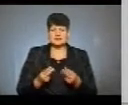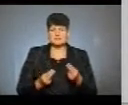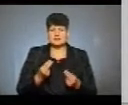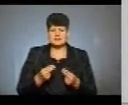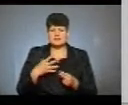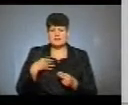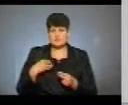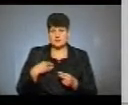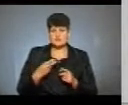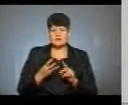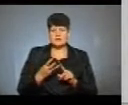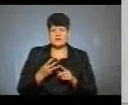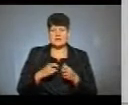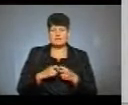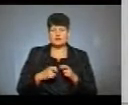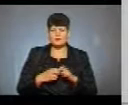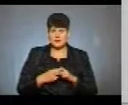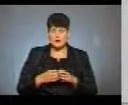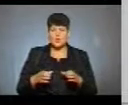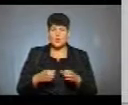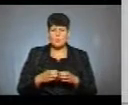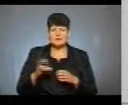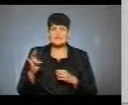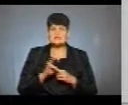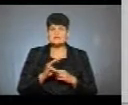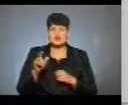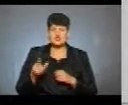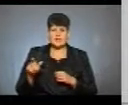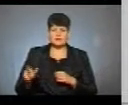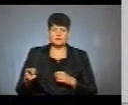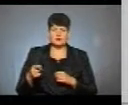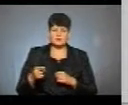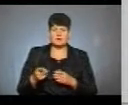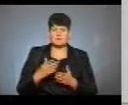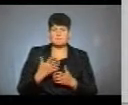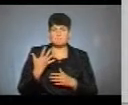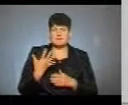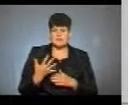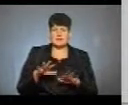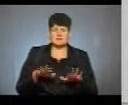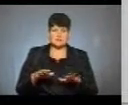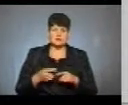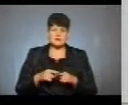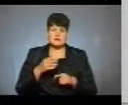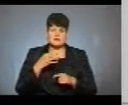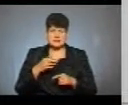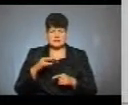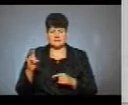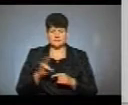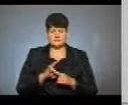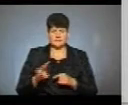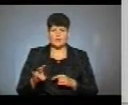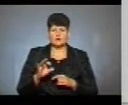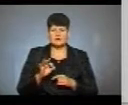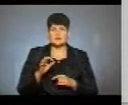архієпархії, третє – в Івано-Франківської. Команда священників Тернопільщини посіла п'яте місце. Про це повідомив отець Олег